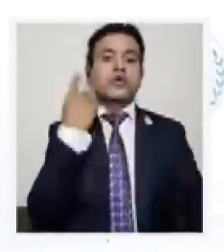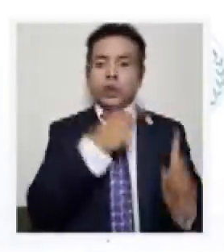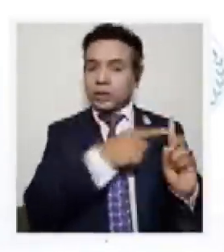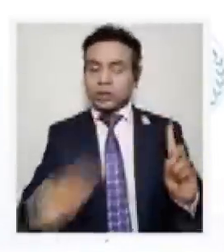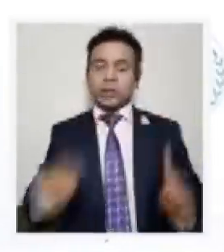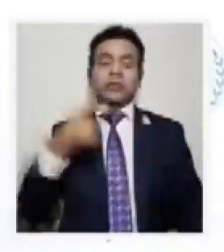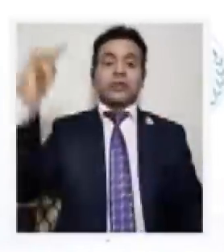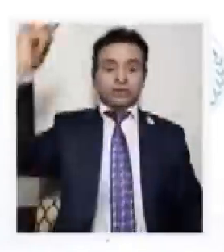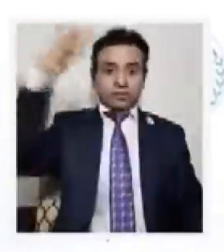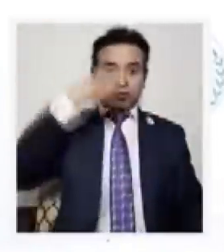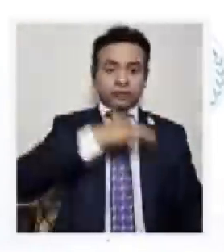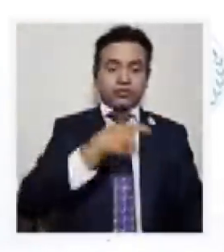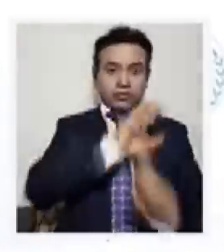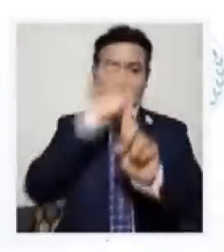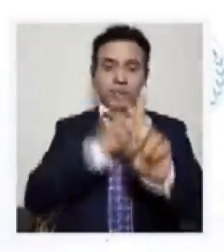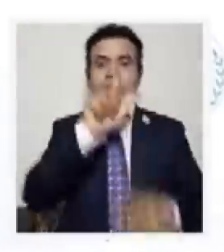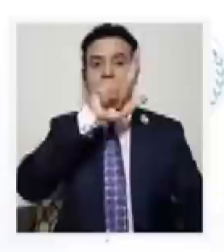চিকিৎসক।